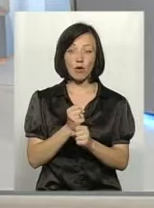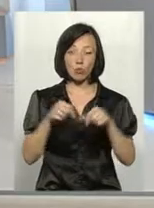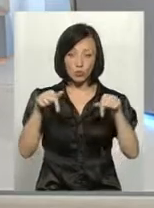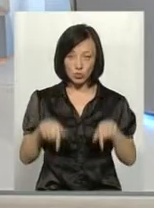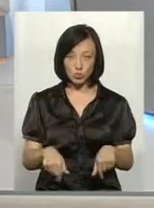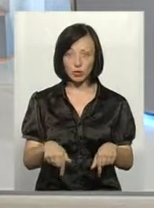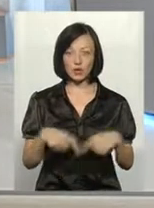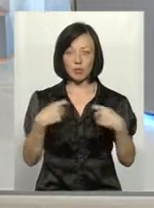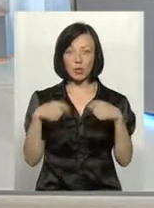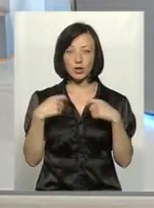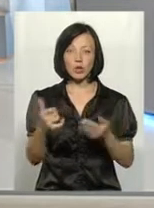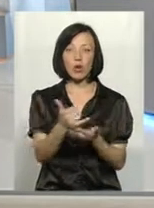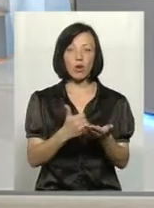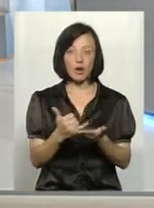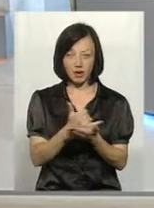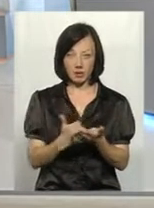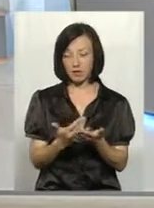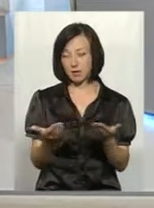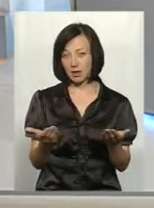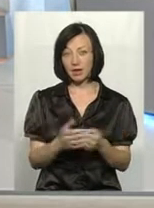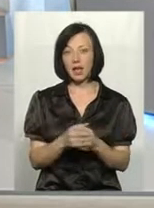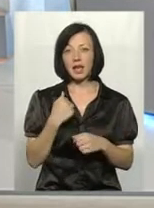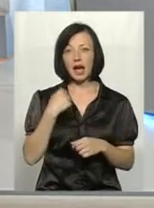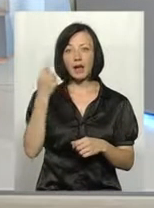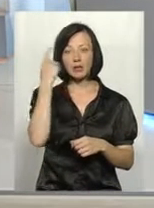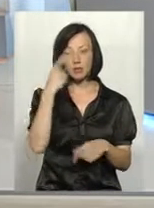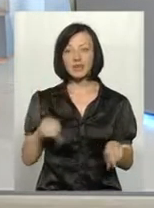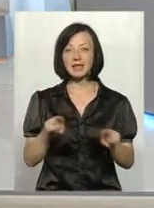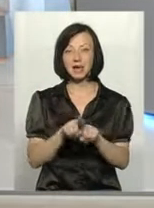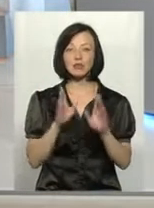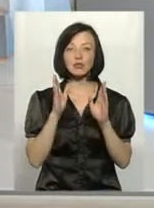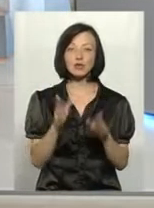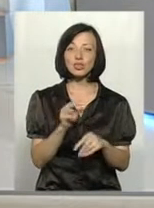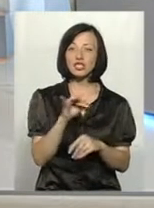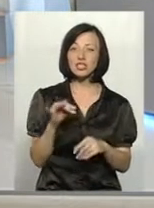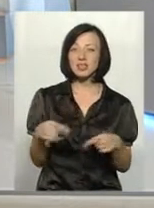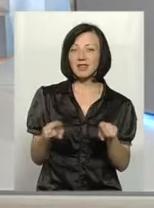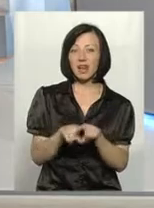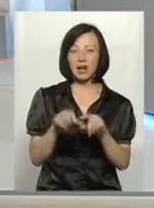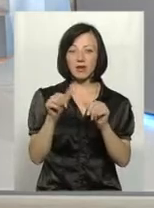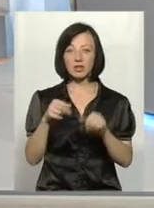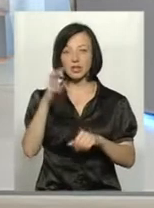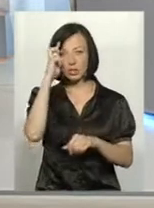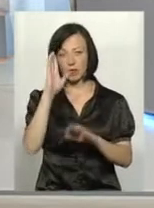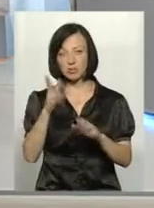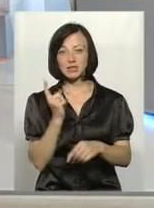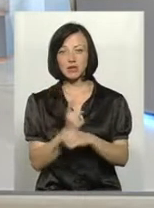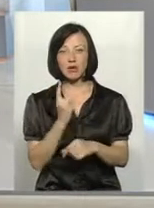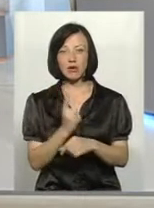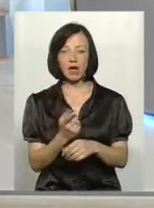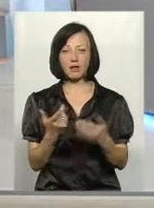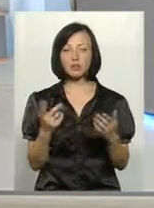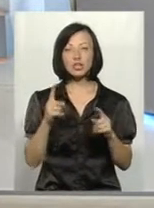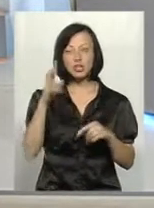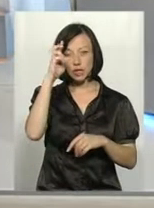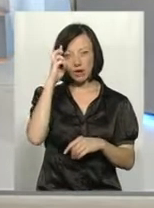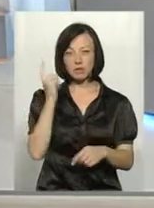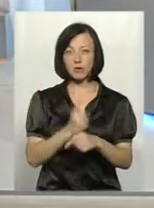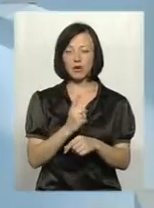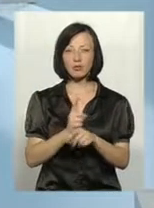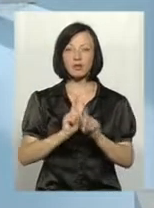в продажу. Кінцевому результаті так, переробки. Вийшли. Я думаю, що ми теж війдемо, але чи воно таким чином, що держава буде забороняти? Тому що держава вже